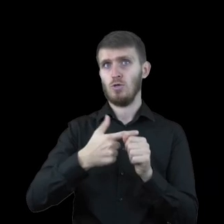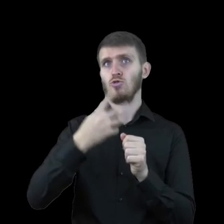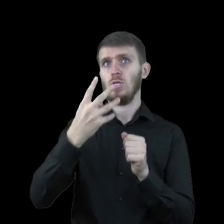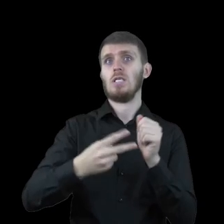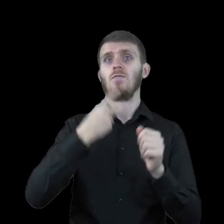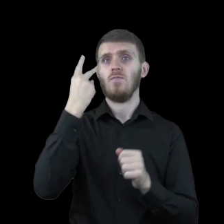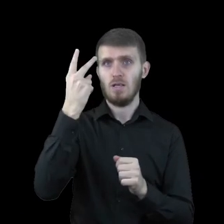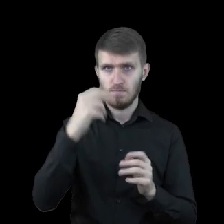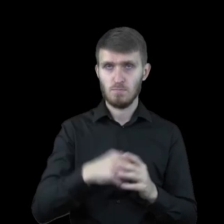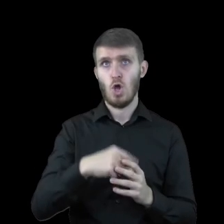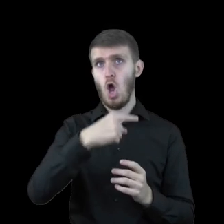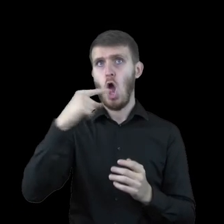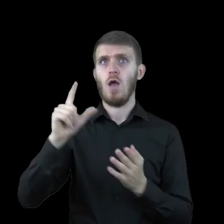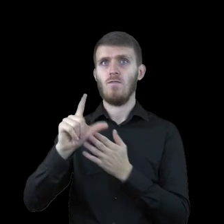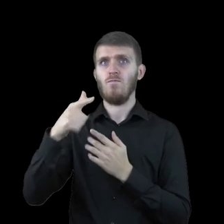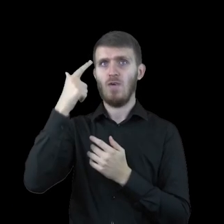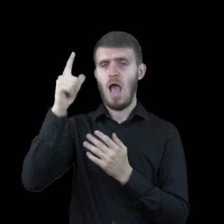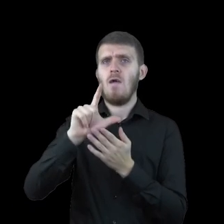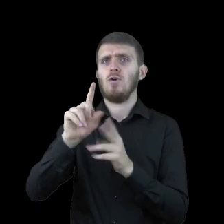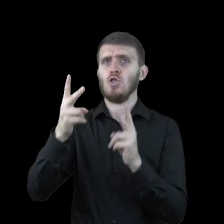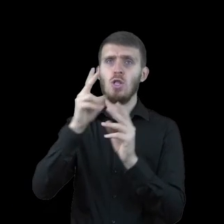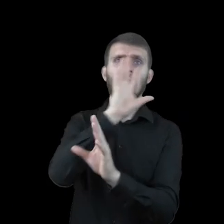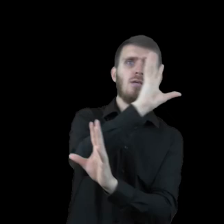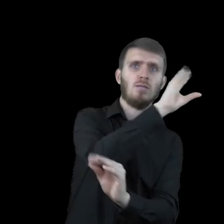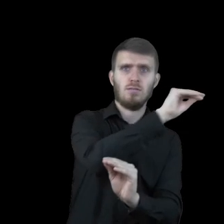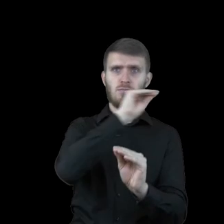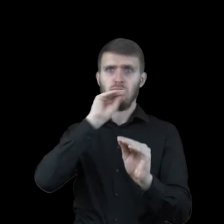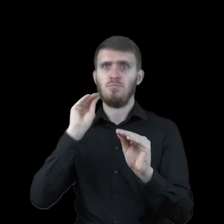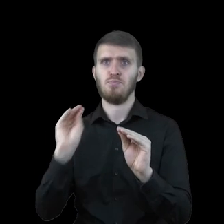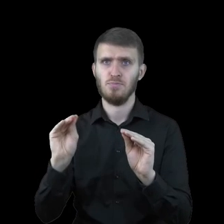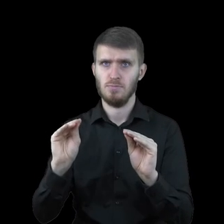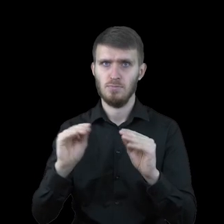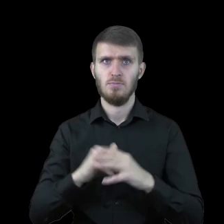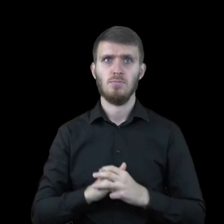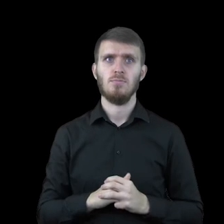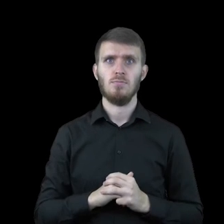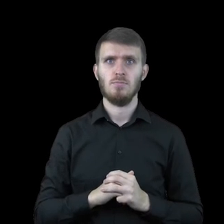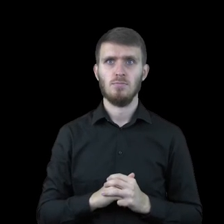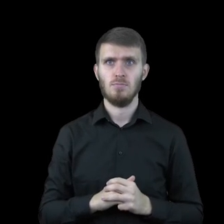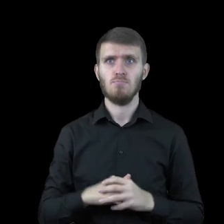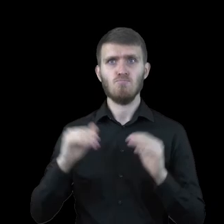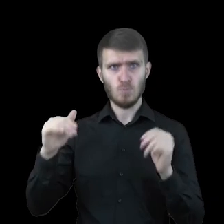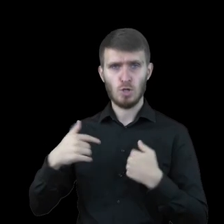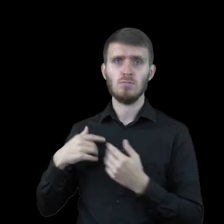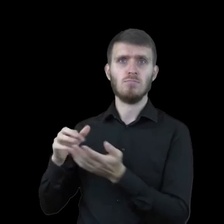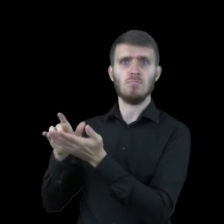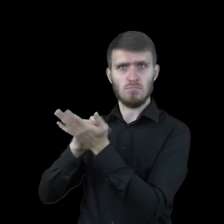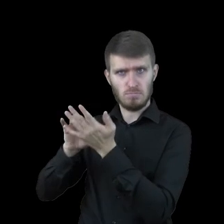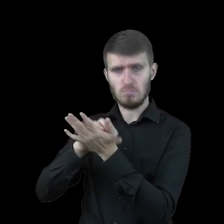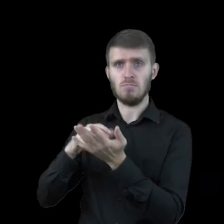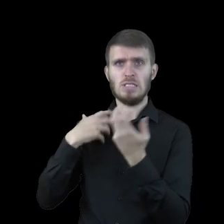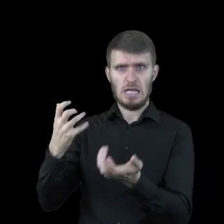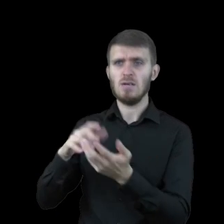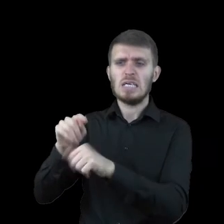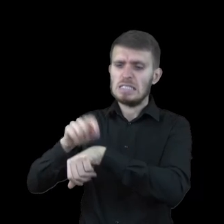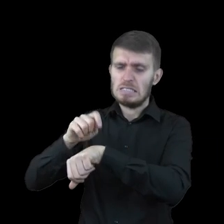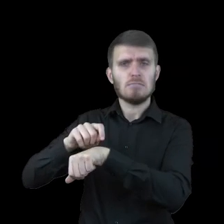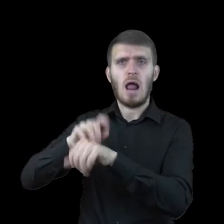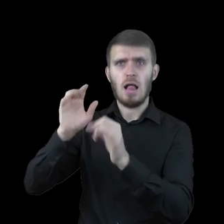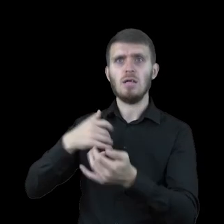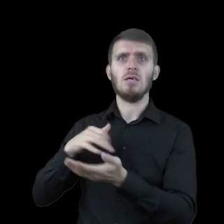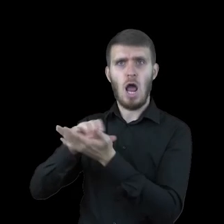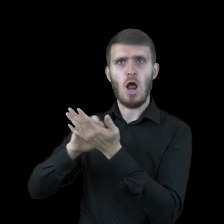równa się 24 do kwadratu odjąć 12 do kwadratu. Ja